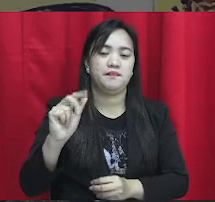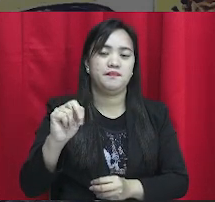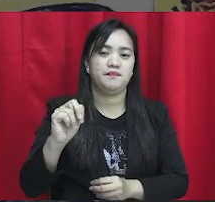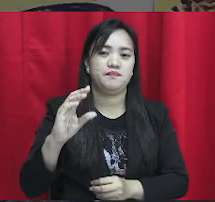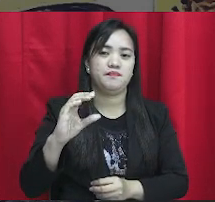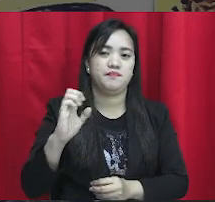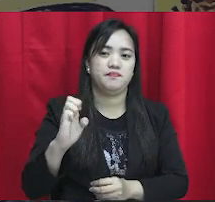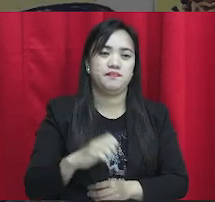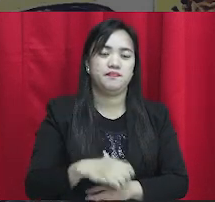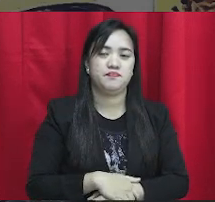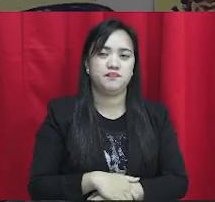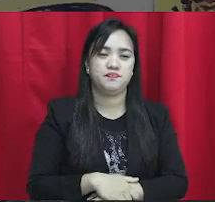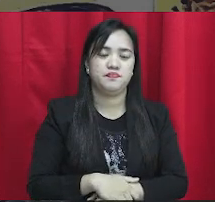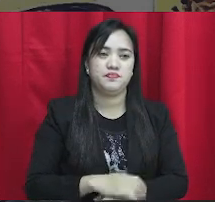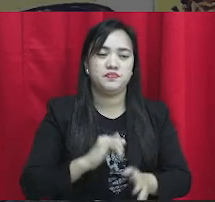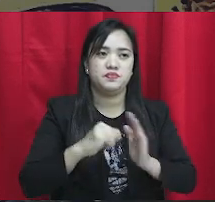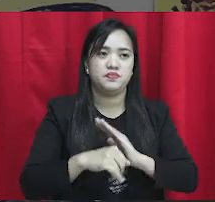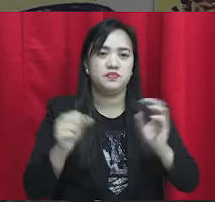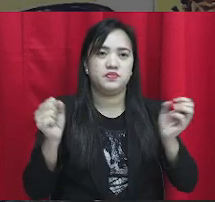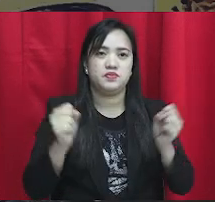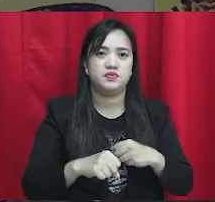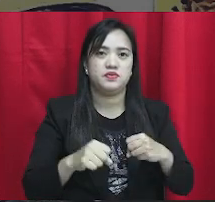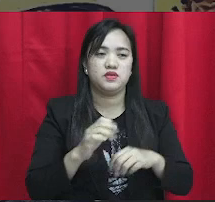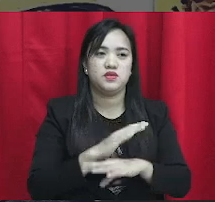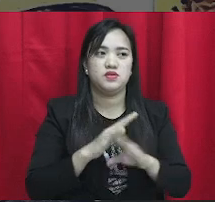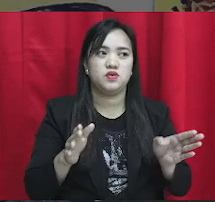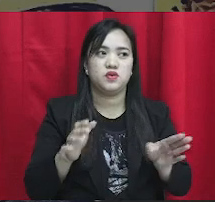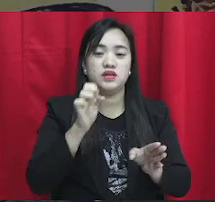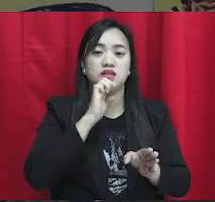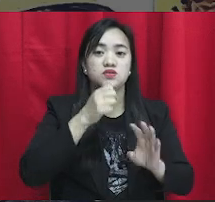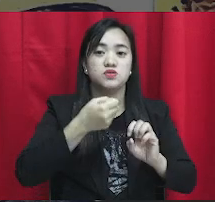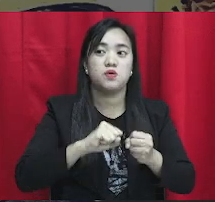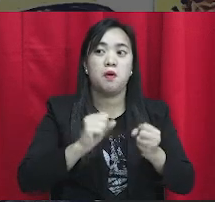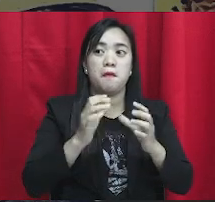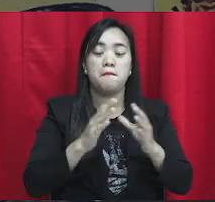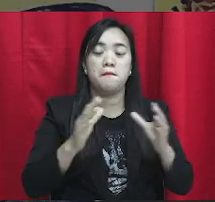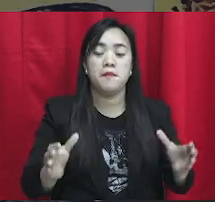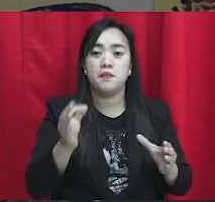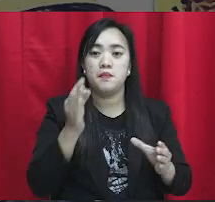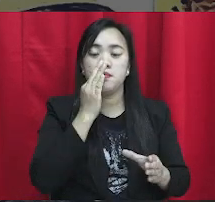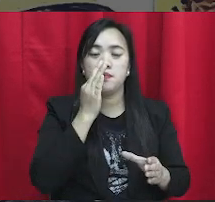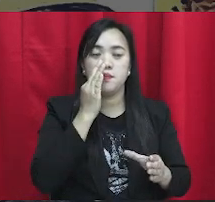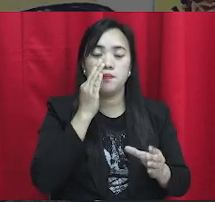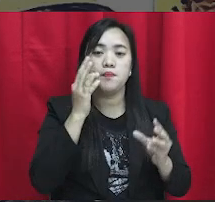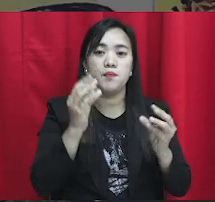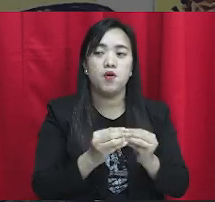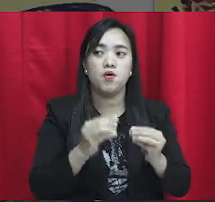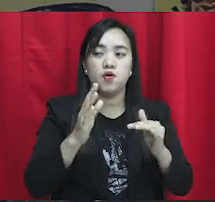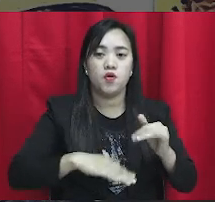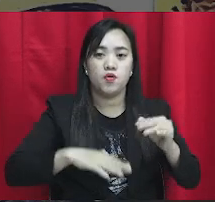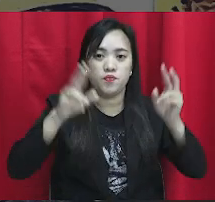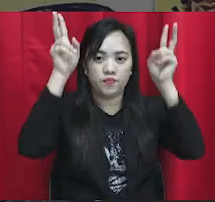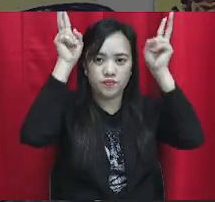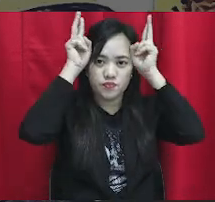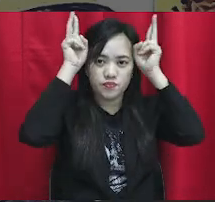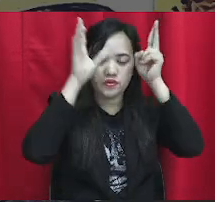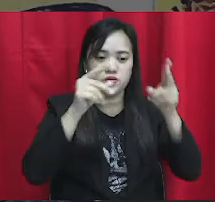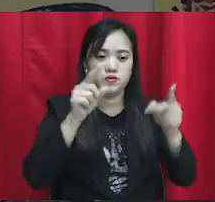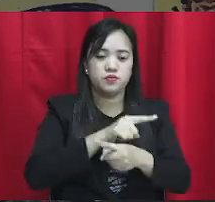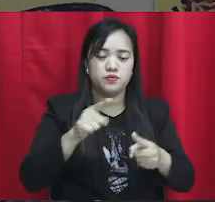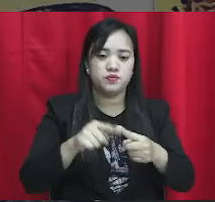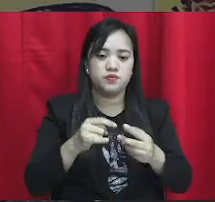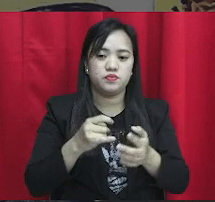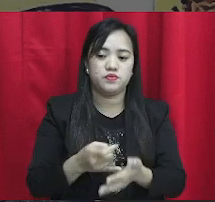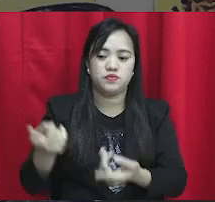Yan. Simple lang, hindi kami maluho sa pagkain. Basta alam namin more on kulay. Then, pagdating ng Sunday, doon